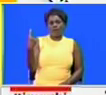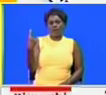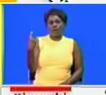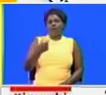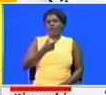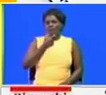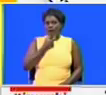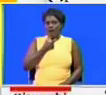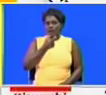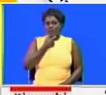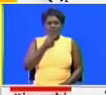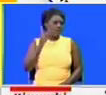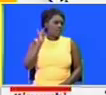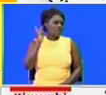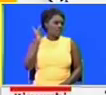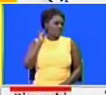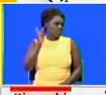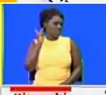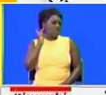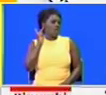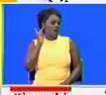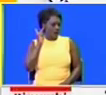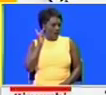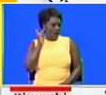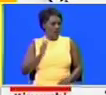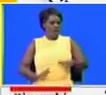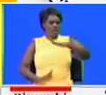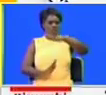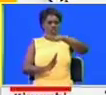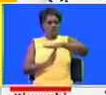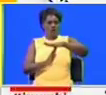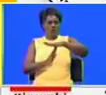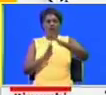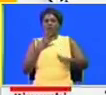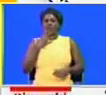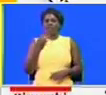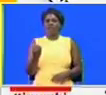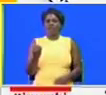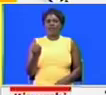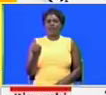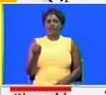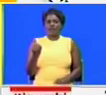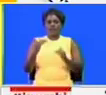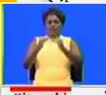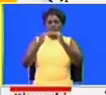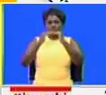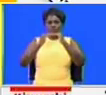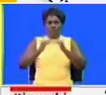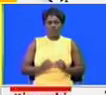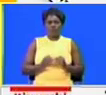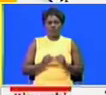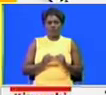la Nyanza, kaunti ya Kisii ikionekana kuwa mbele kwa wapiga kura 546,000, ikifuatwa na wapiga